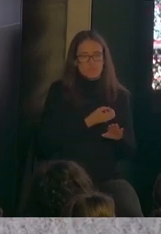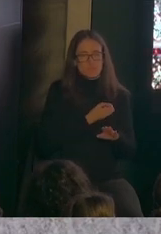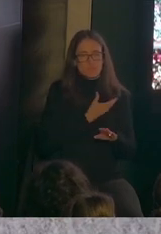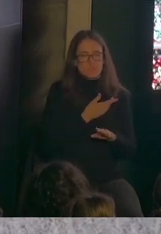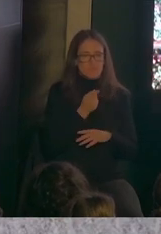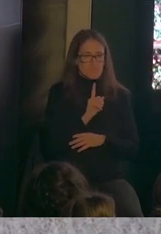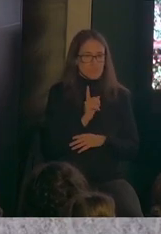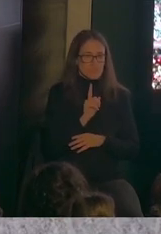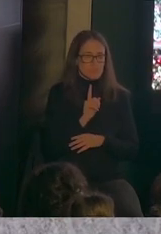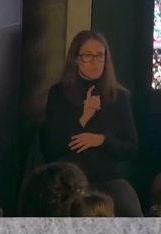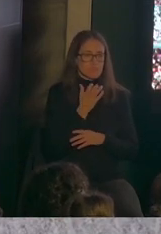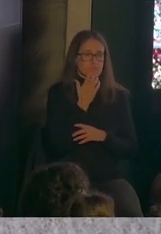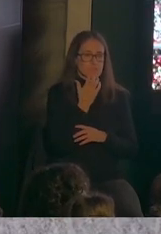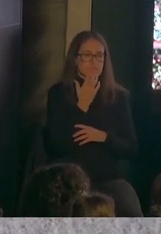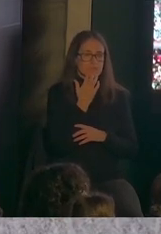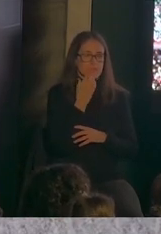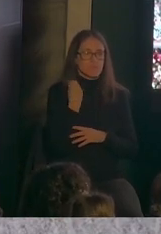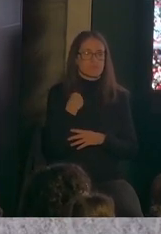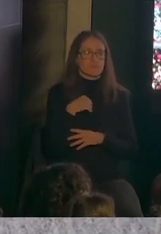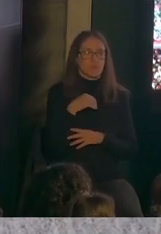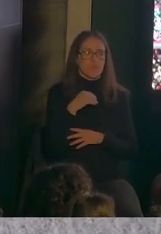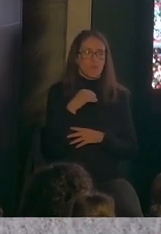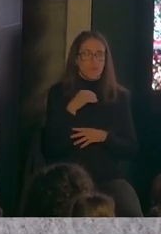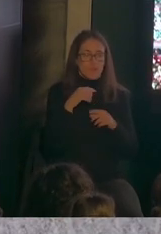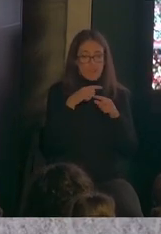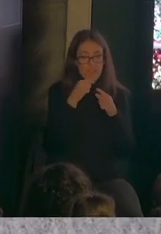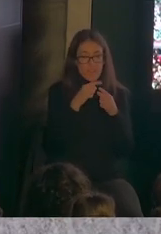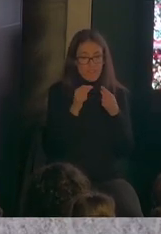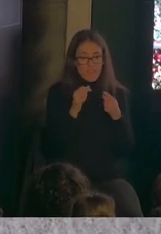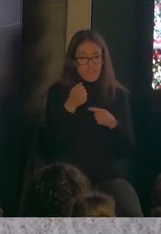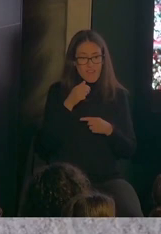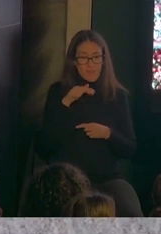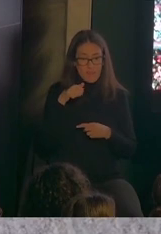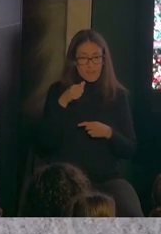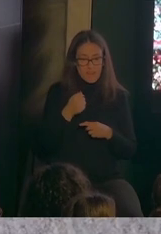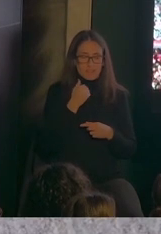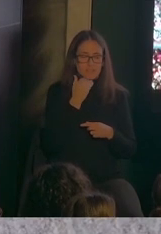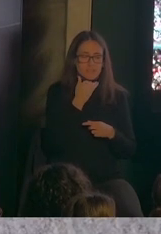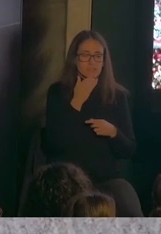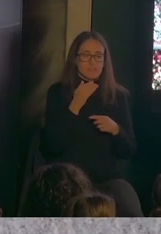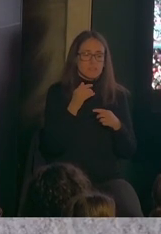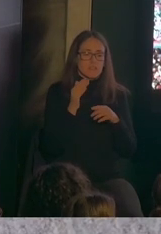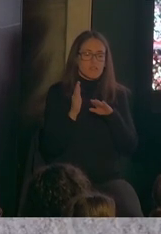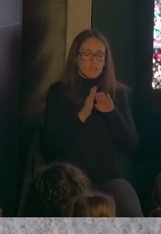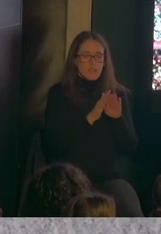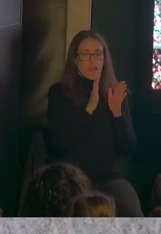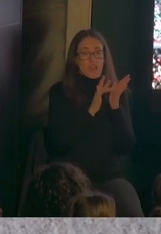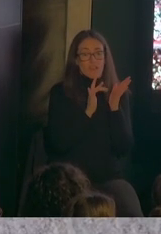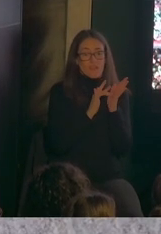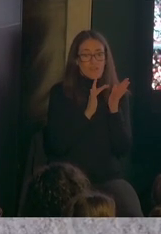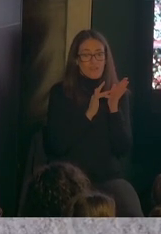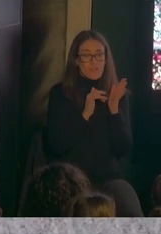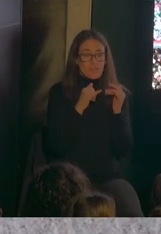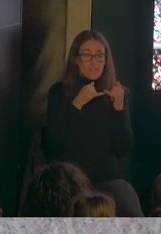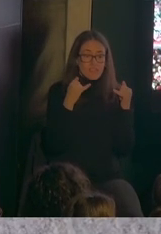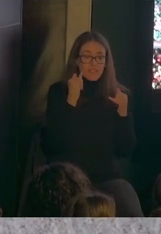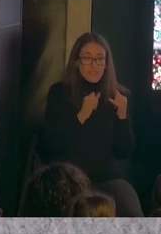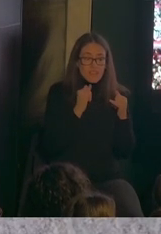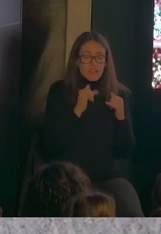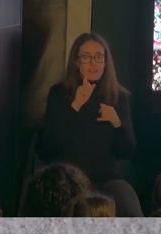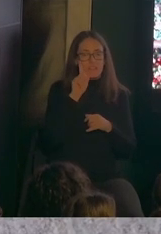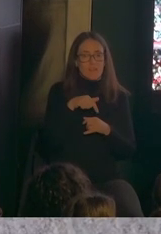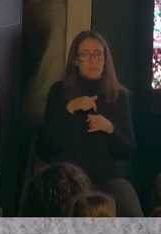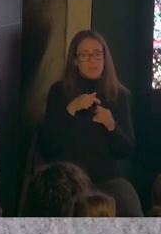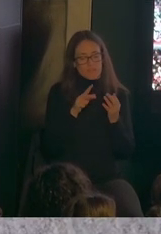Farina de, que la civada és l'avena, per qui no... La farina d'arròs integral o no integral, vale? Les